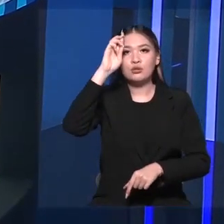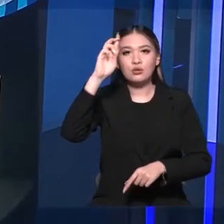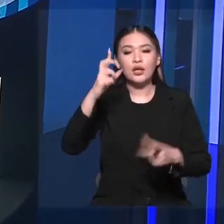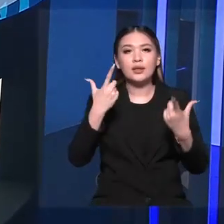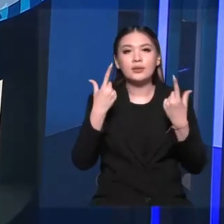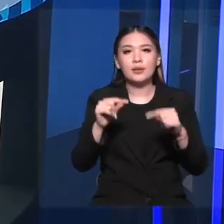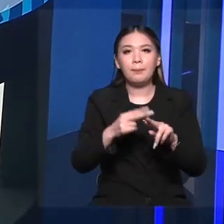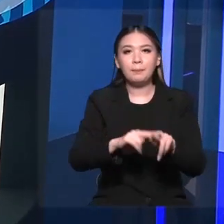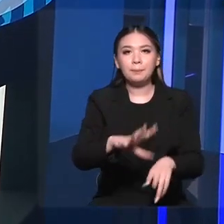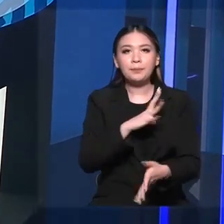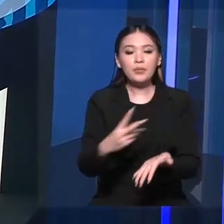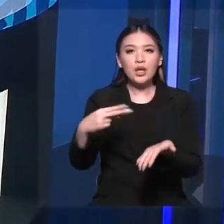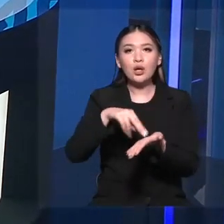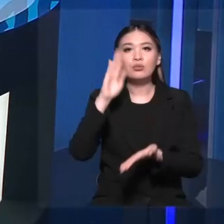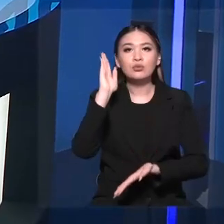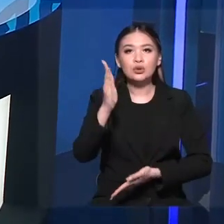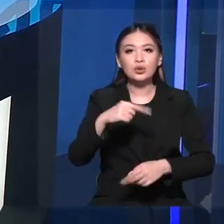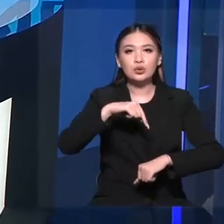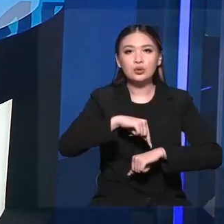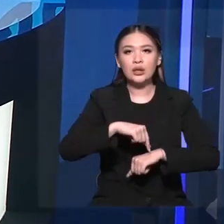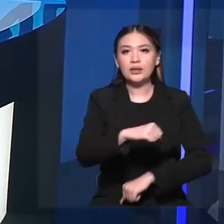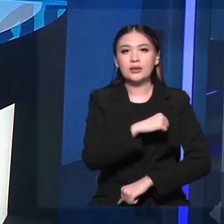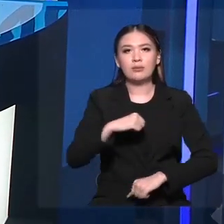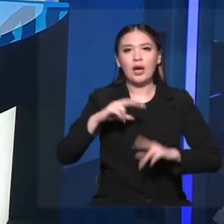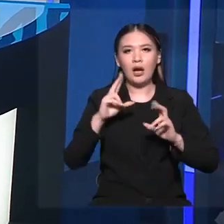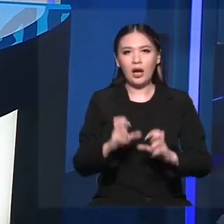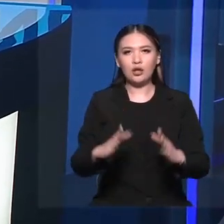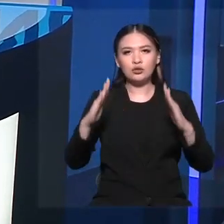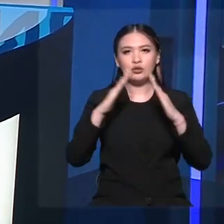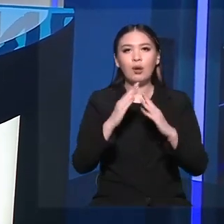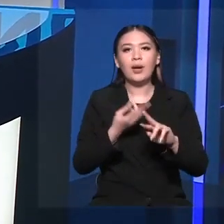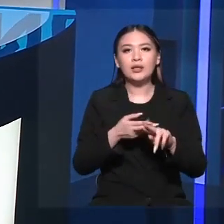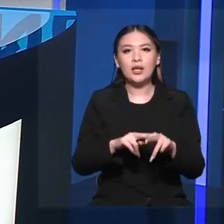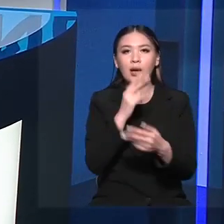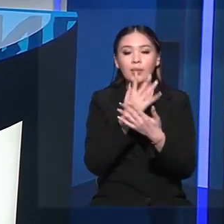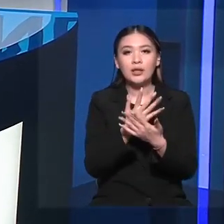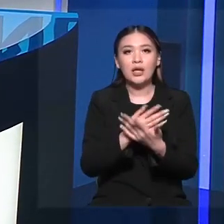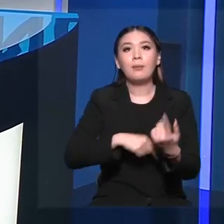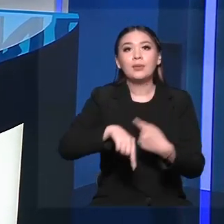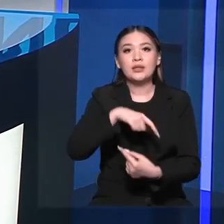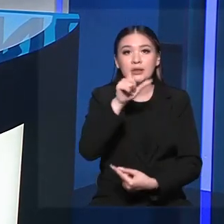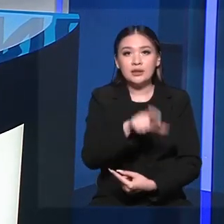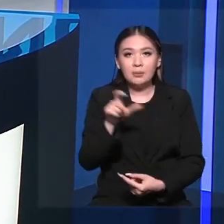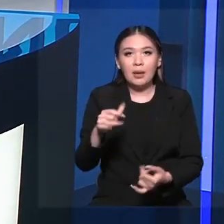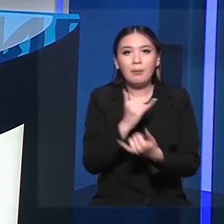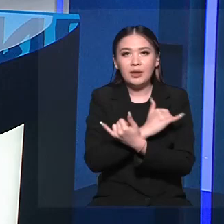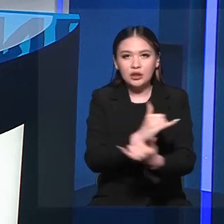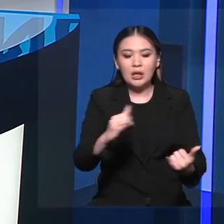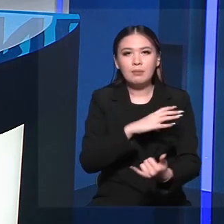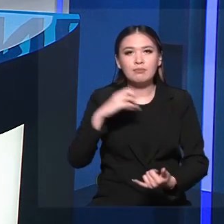где сингапурские инвесторы будут чувствовать себя как дома. На рассмотрении иностранных бизнесменов предложили